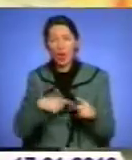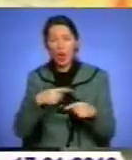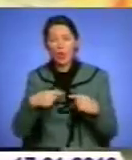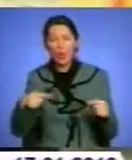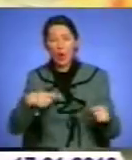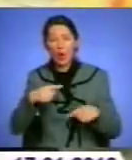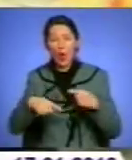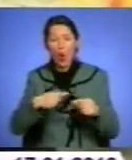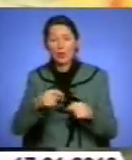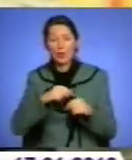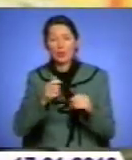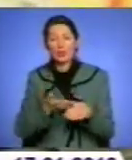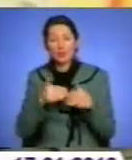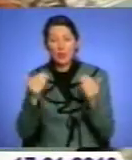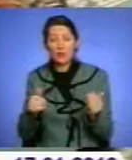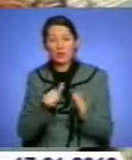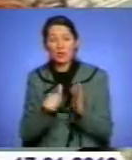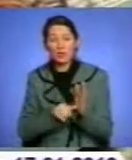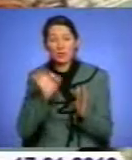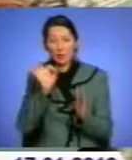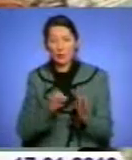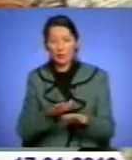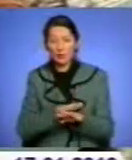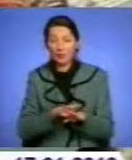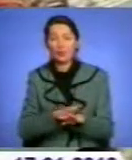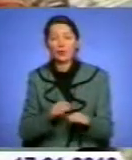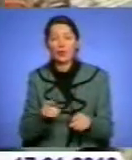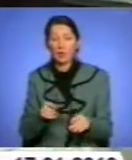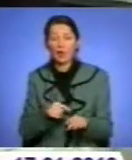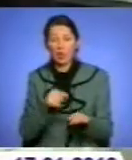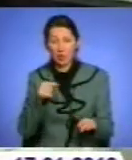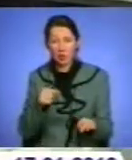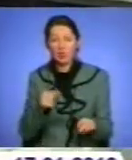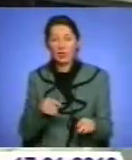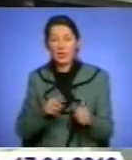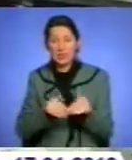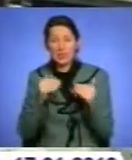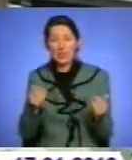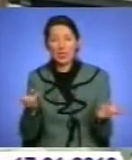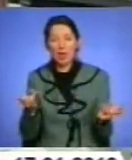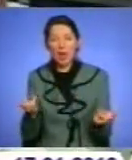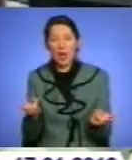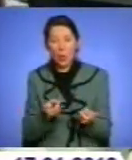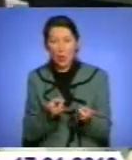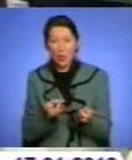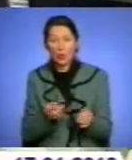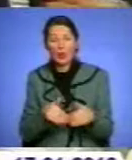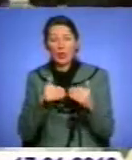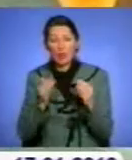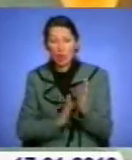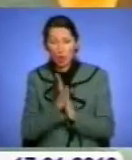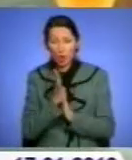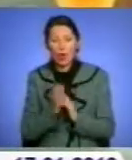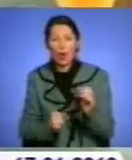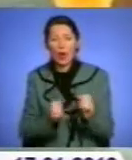на 16%. І ринок відгукнувся на збільшення попиту. Вперше за 8 років зросло виробництво молока, а ціни на овочі, яйця,